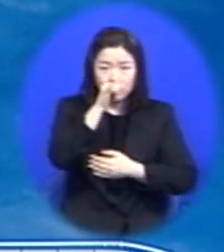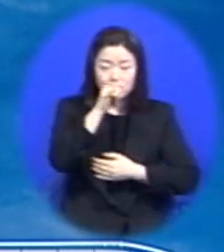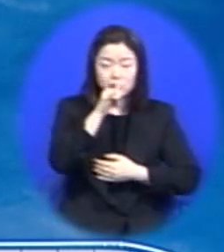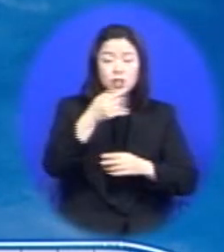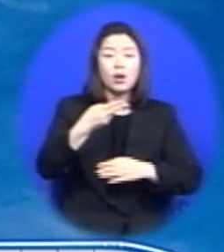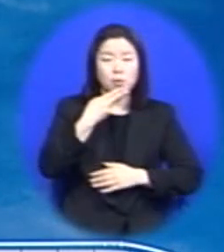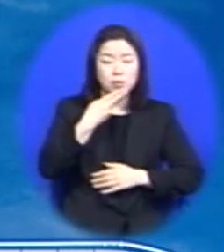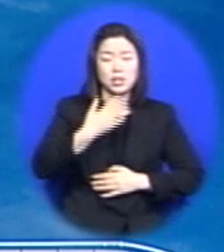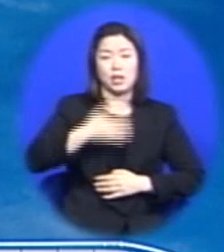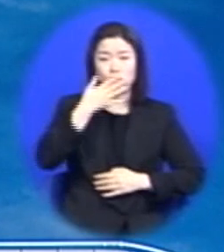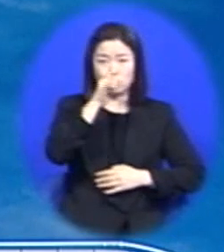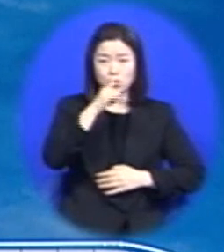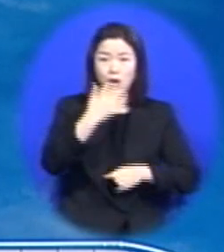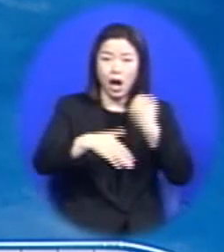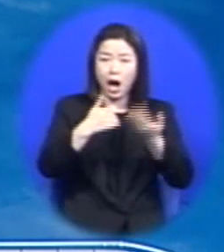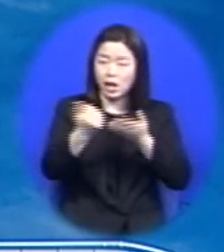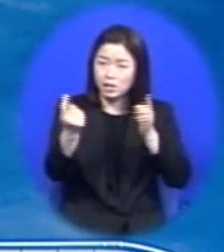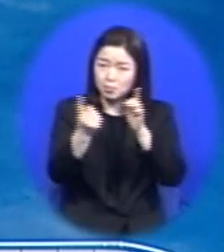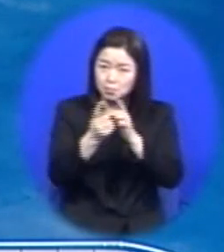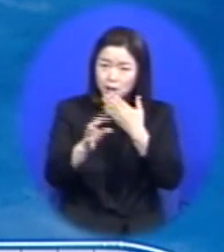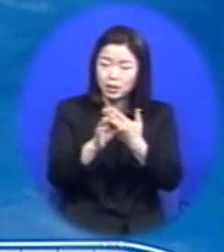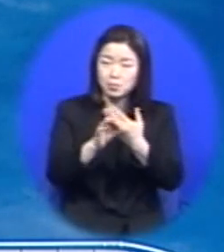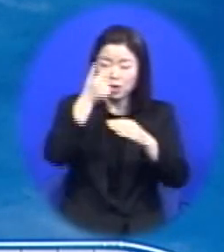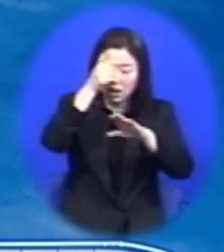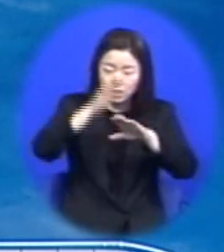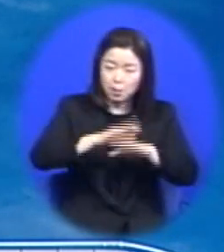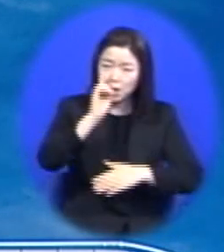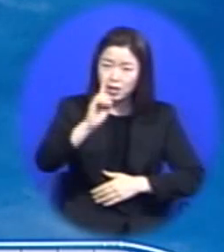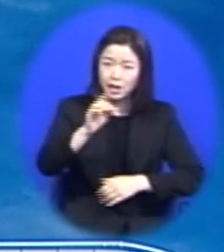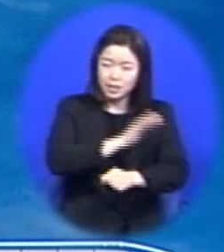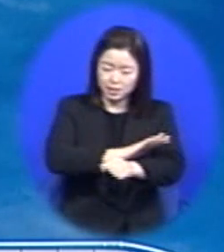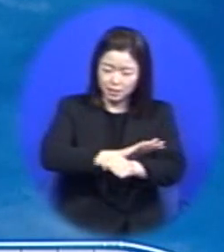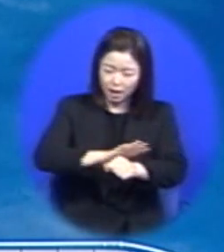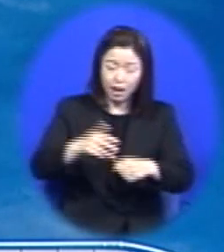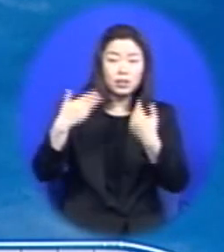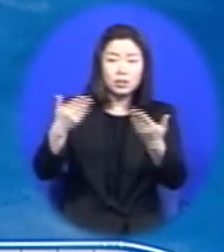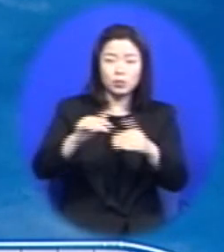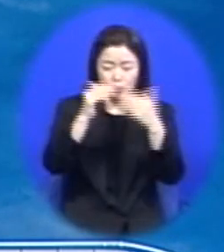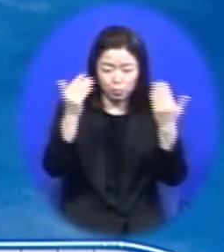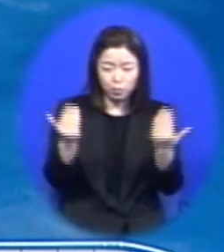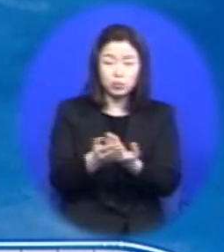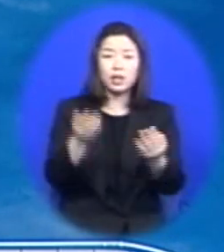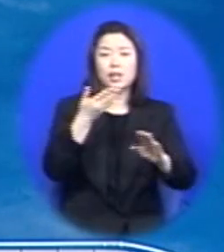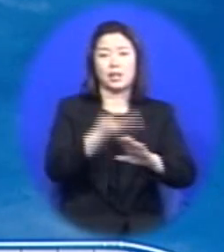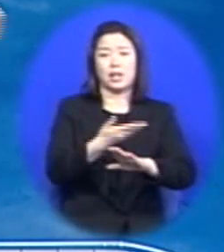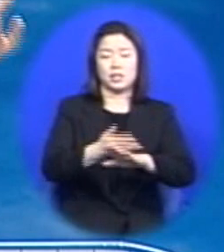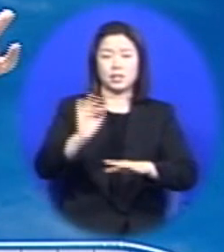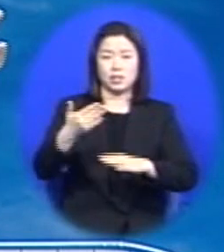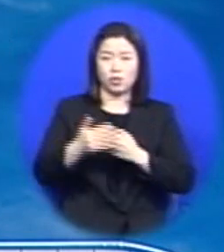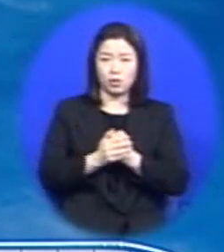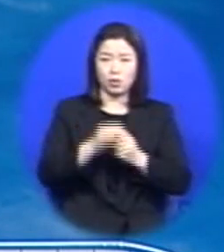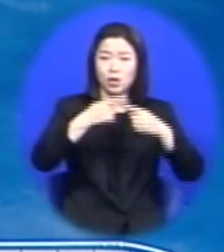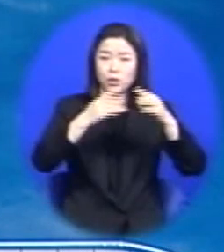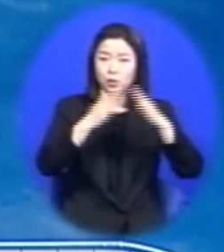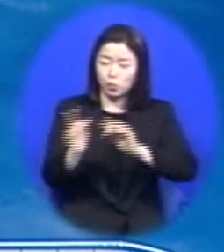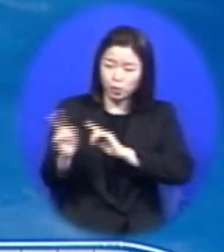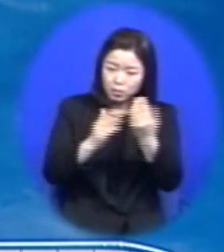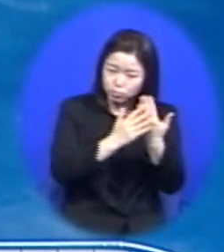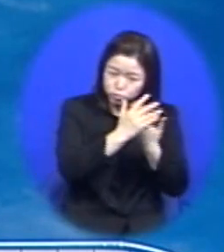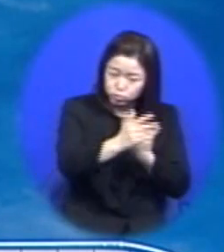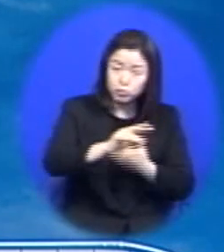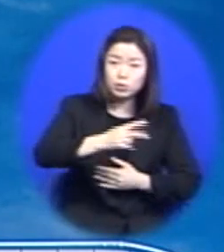예배가 완전히 달라지고 그래서 예배 하나 제대로 드리고 모든 게 달라지는 거예요. 교회의 부흥도 일어나는 거고